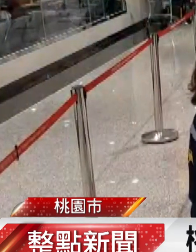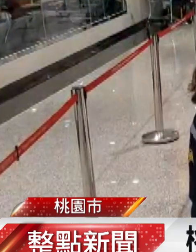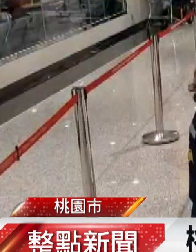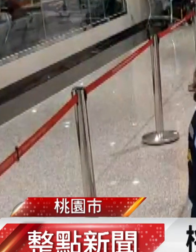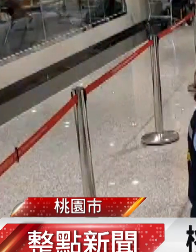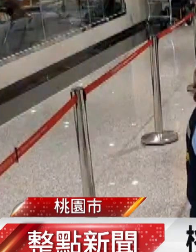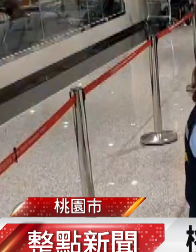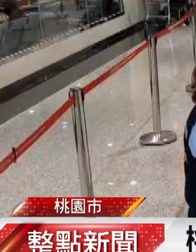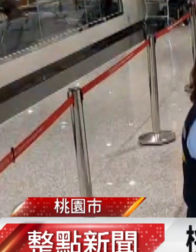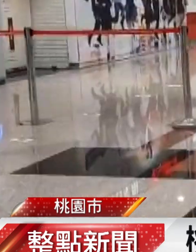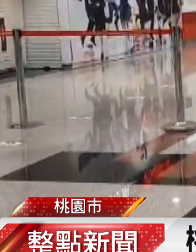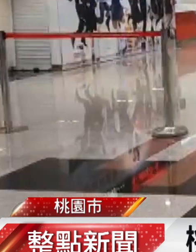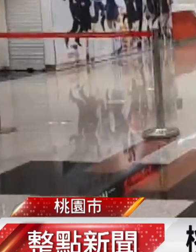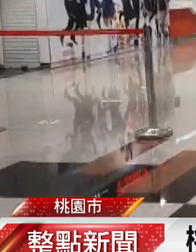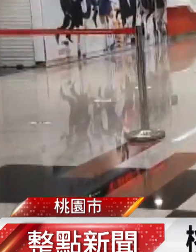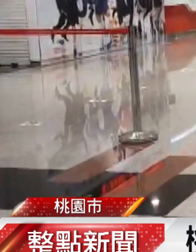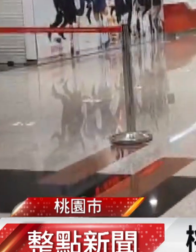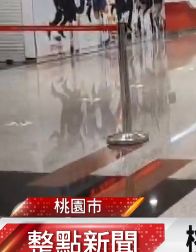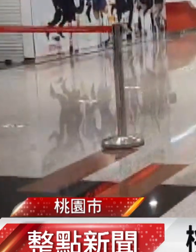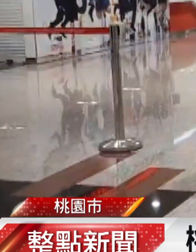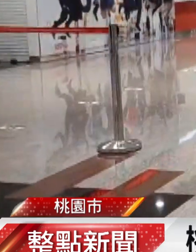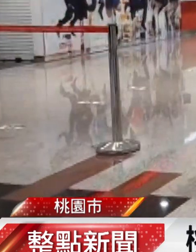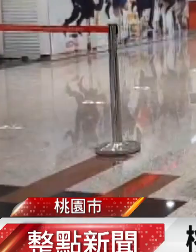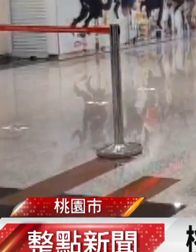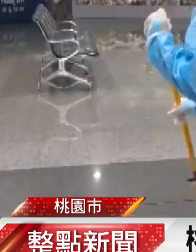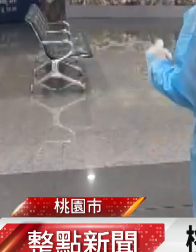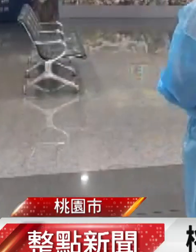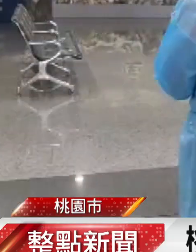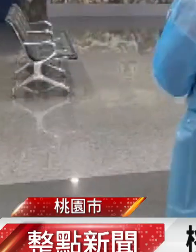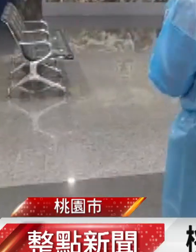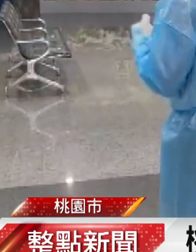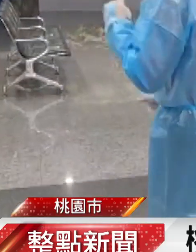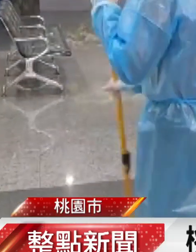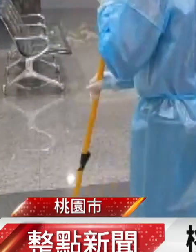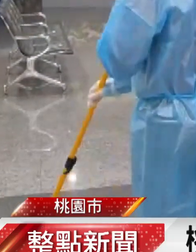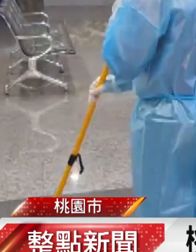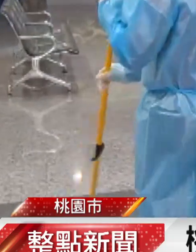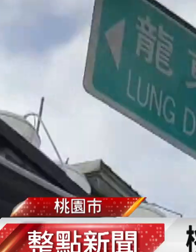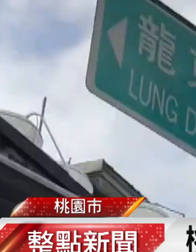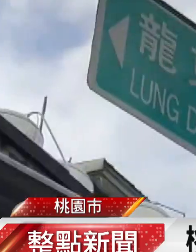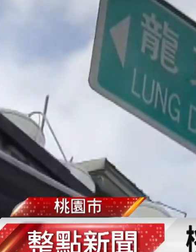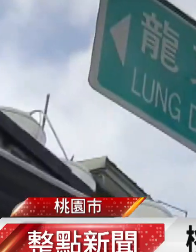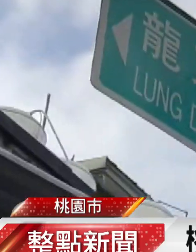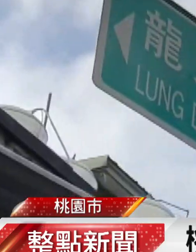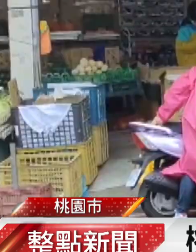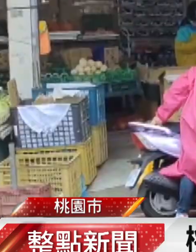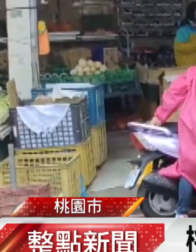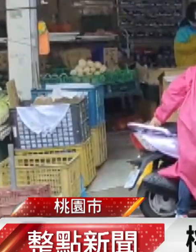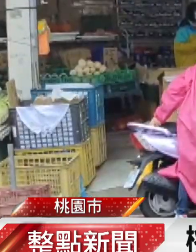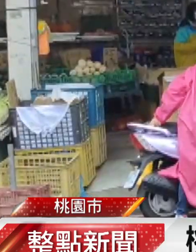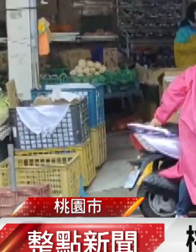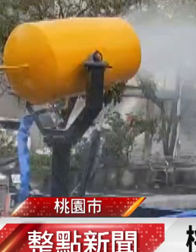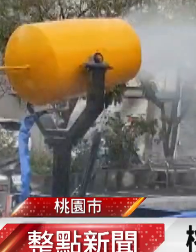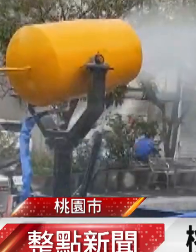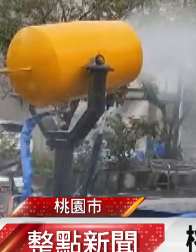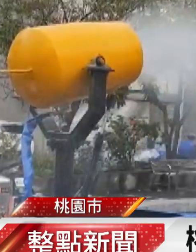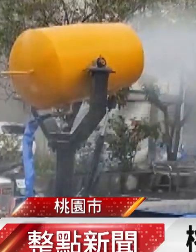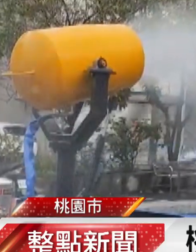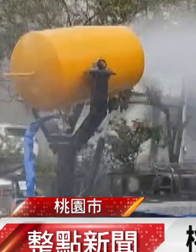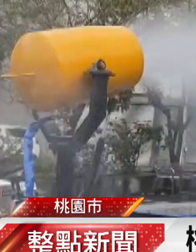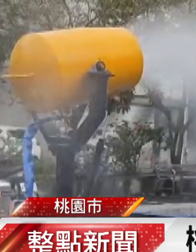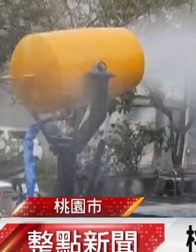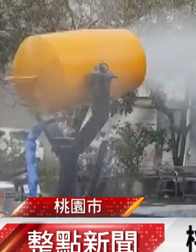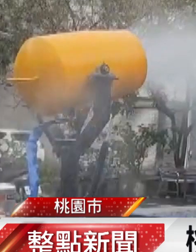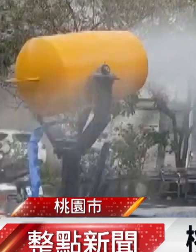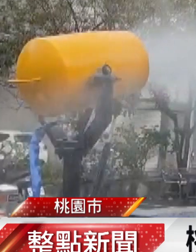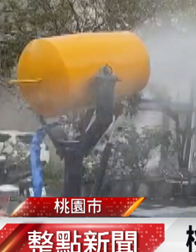网，因为国门之都桃园首当其冲，这把点燃的疫情火苗，从桃机一路烧到忠贞市场，再到金伞歌友会，足迹